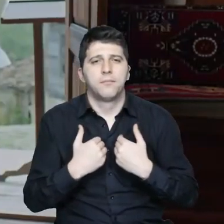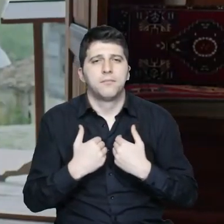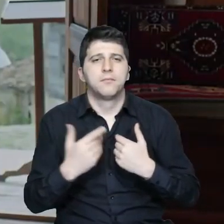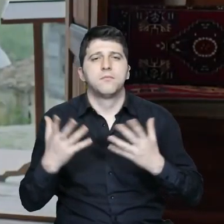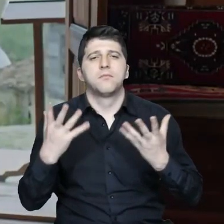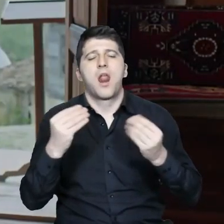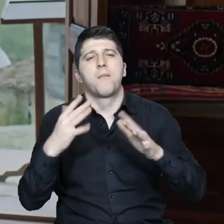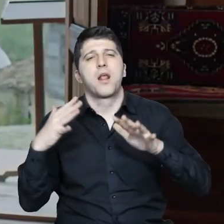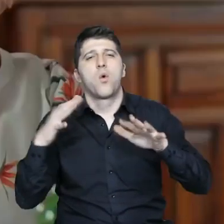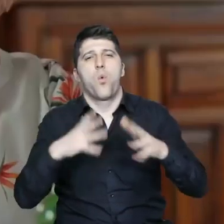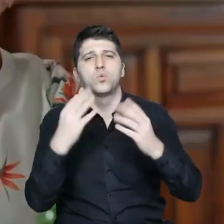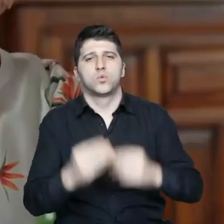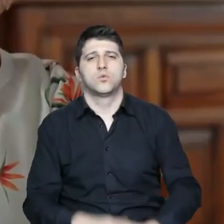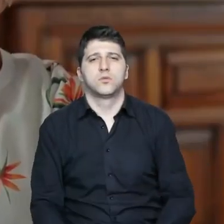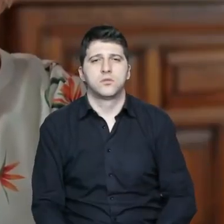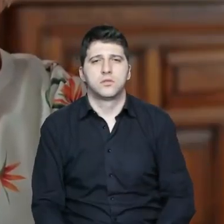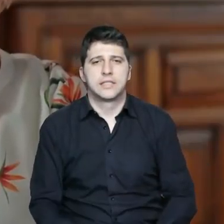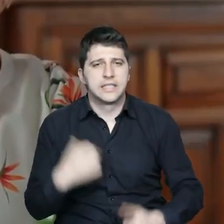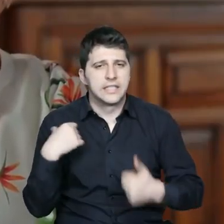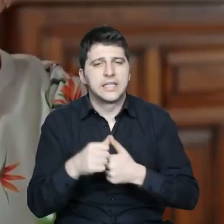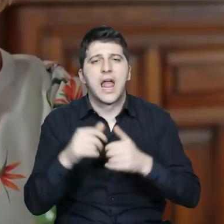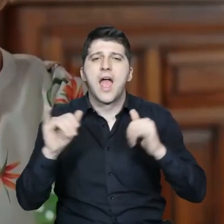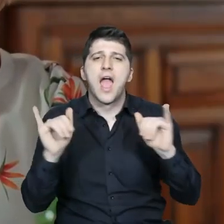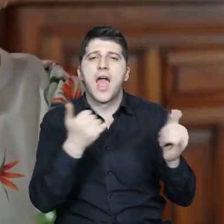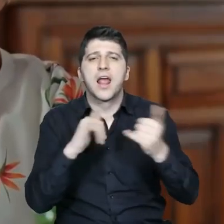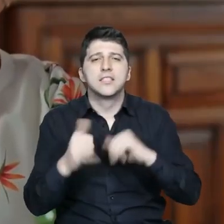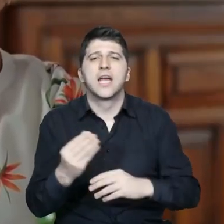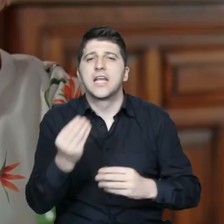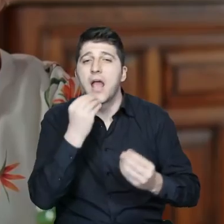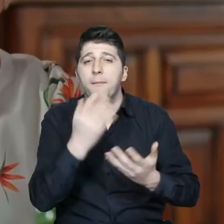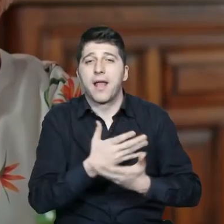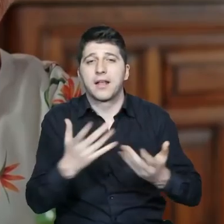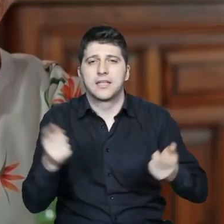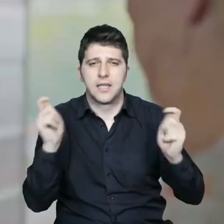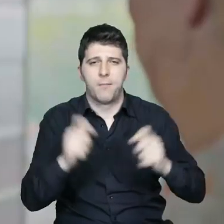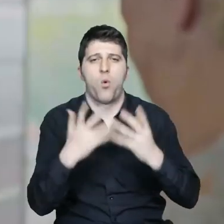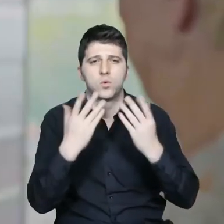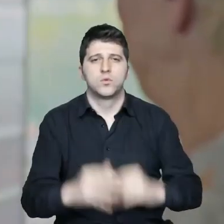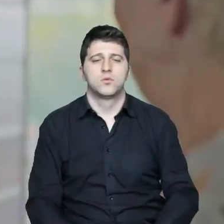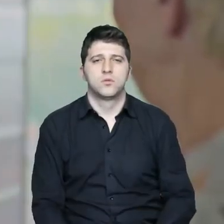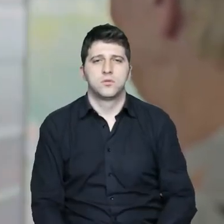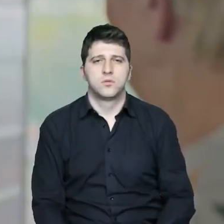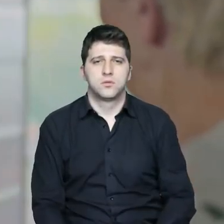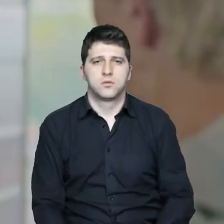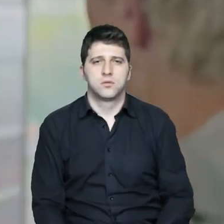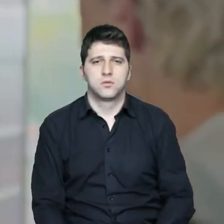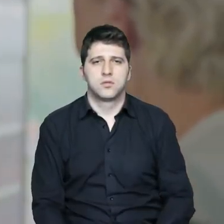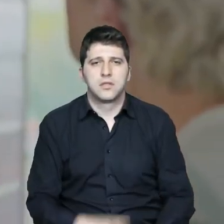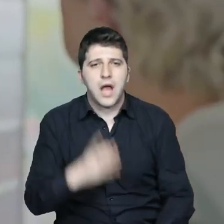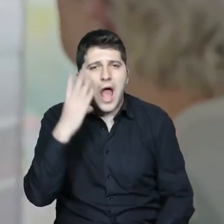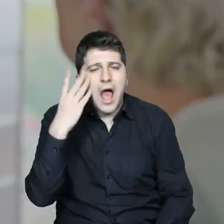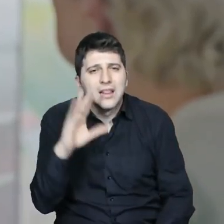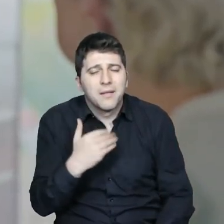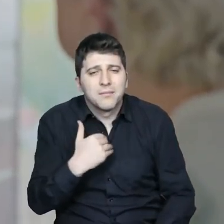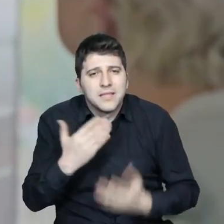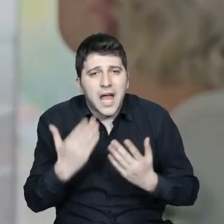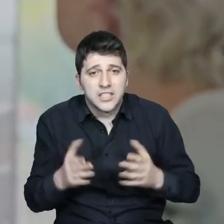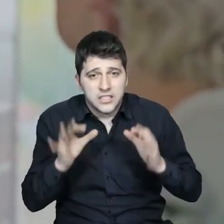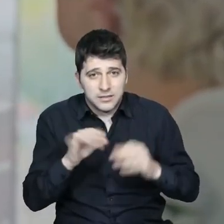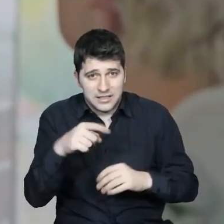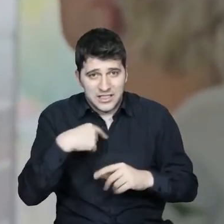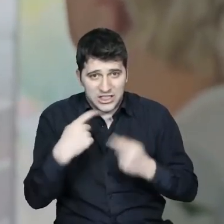doğsun, taşsın buraları. Yine eğlenceler, yemekler tertip edilsin. Anlamadım. Yani